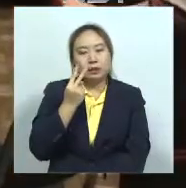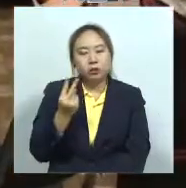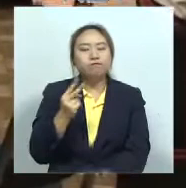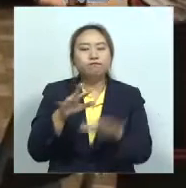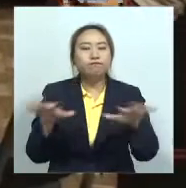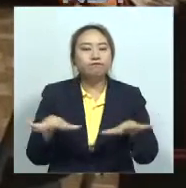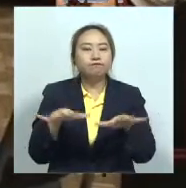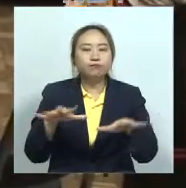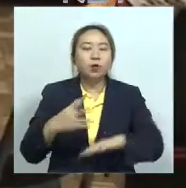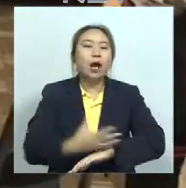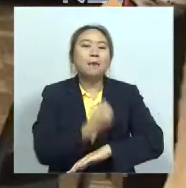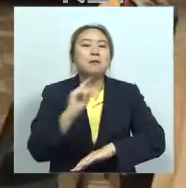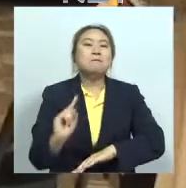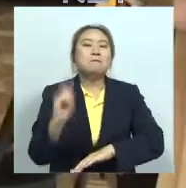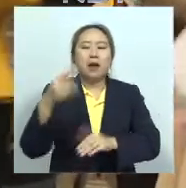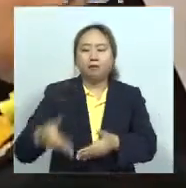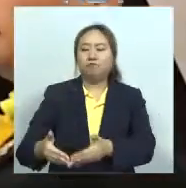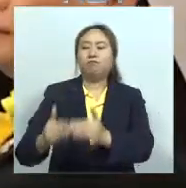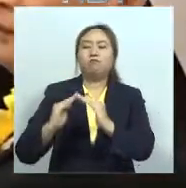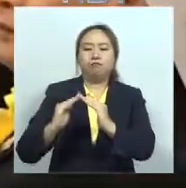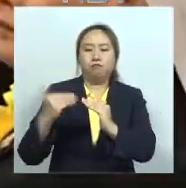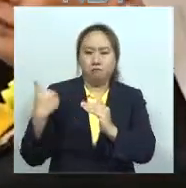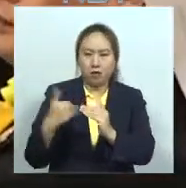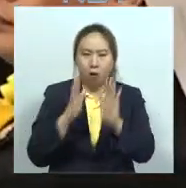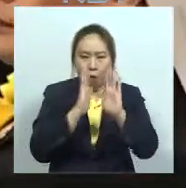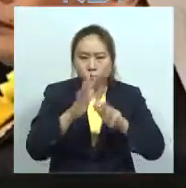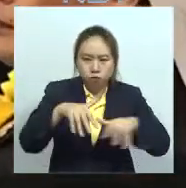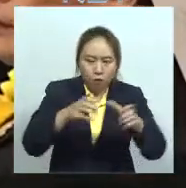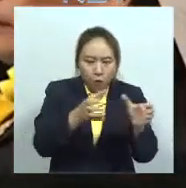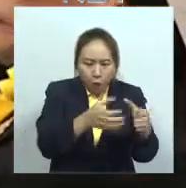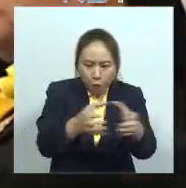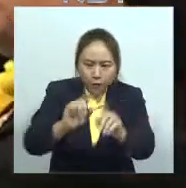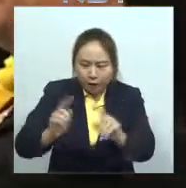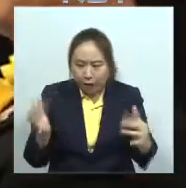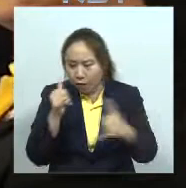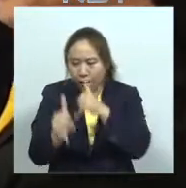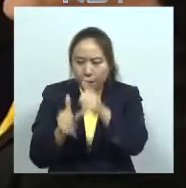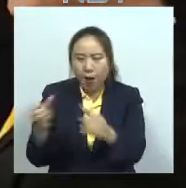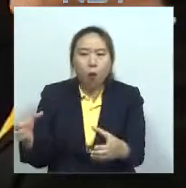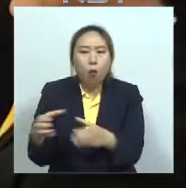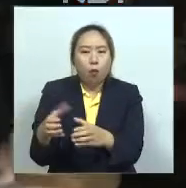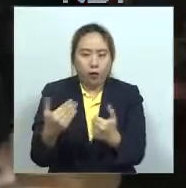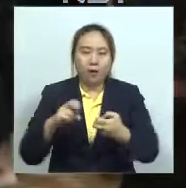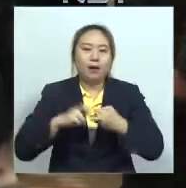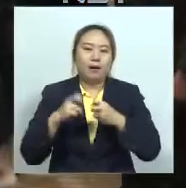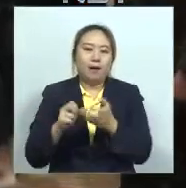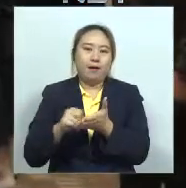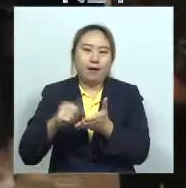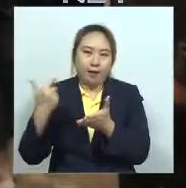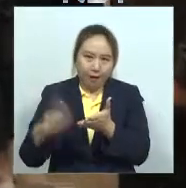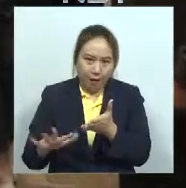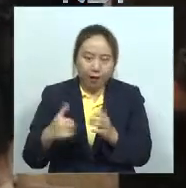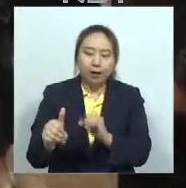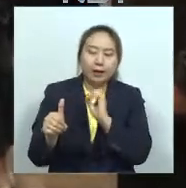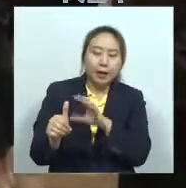องธรรมดาของพรรคการเมืองใหม่ที่มีคนจากหลายกลุ่มซึ่งขณะนี้แก้ไขเรียบร้อยแล้วโดยได้แนะแนวท